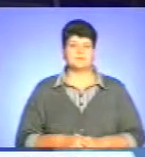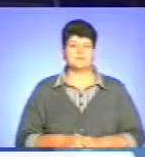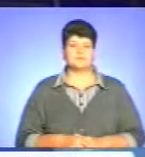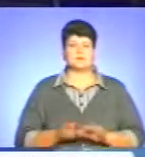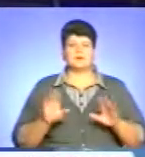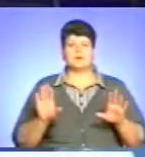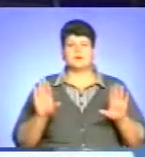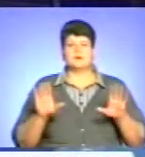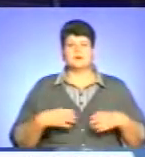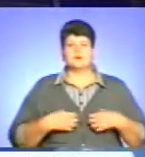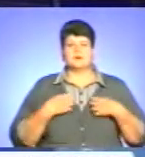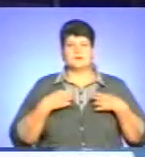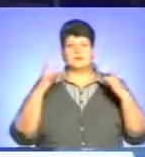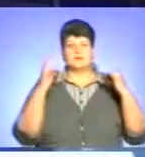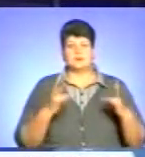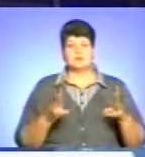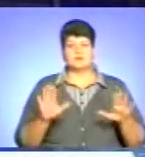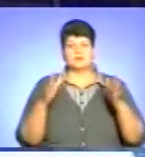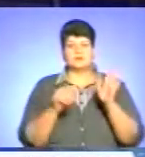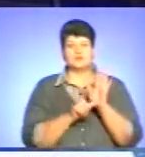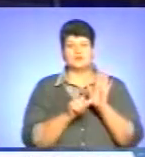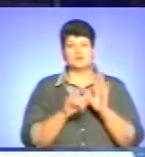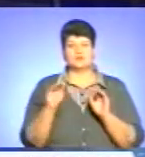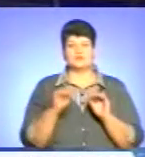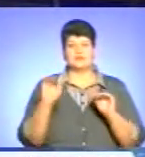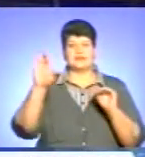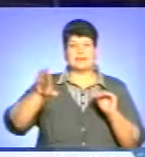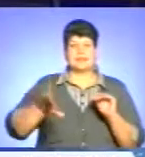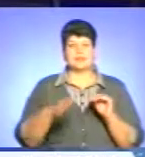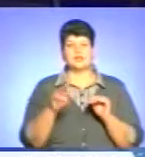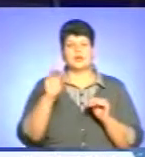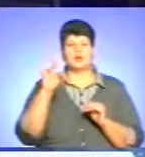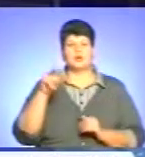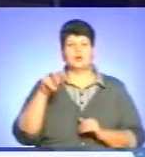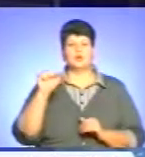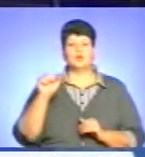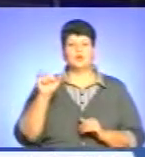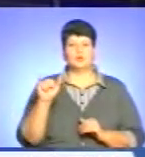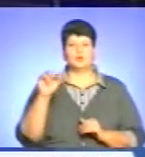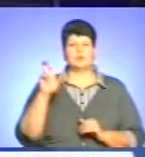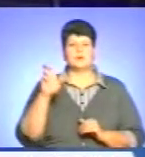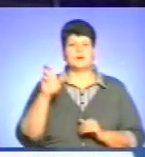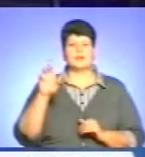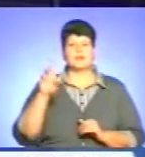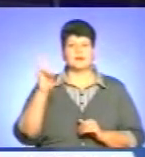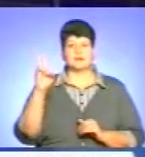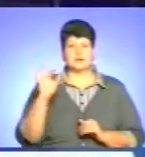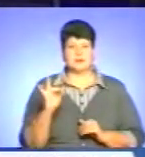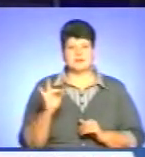Жахлива аварія сталася у суботу, 6 жовтня, поблизу села Нижні Луб'янки з Баразького району. Під час обгону водій